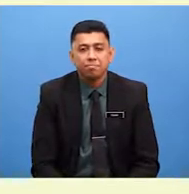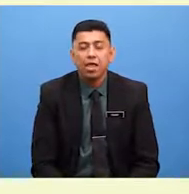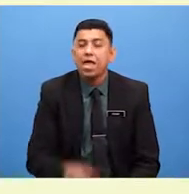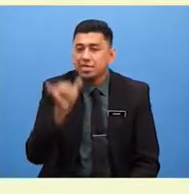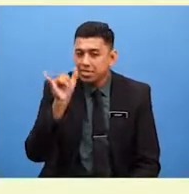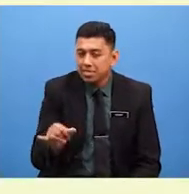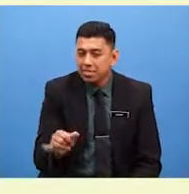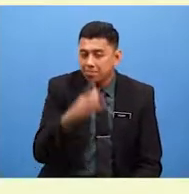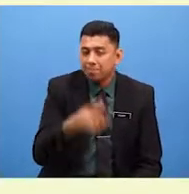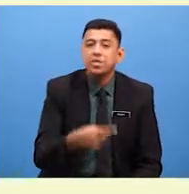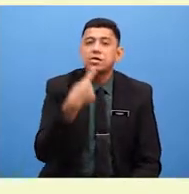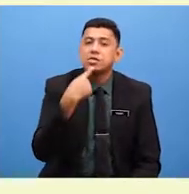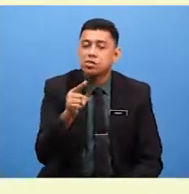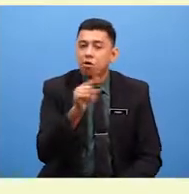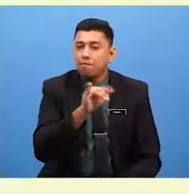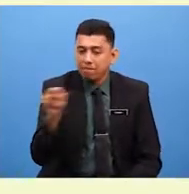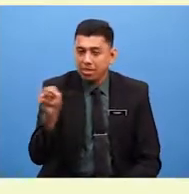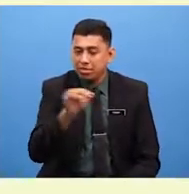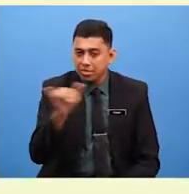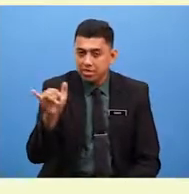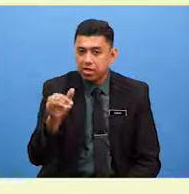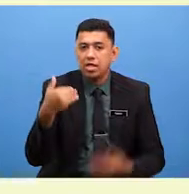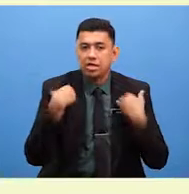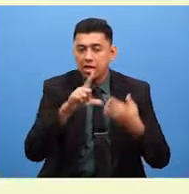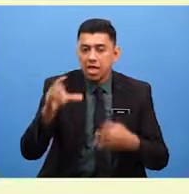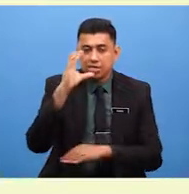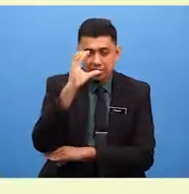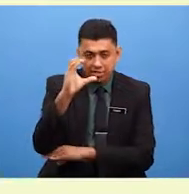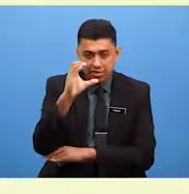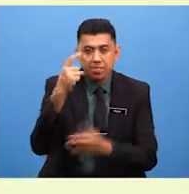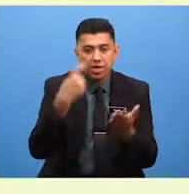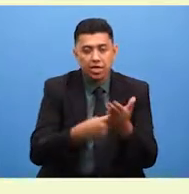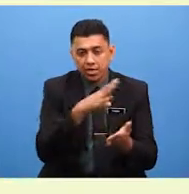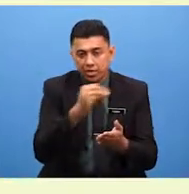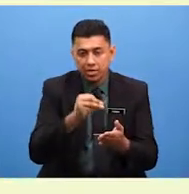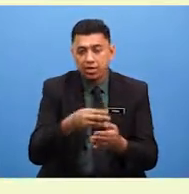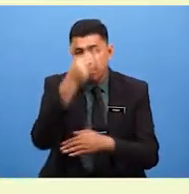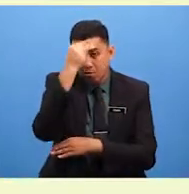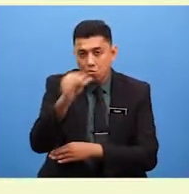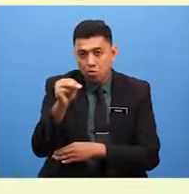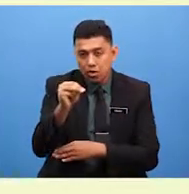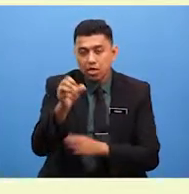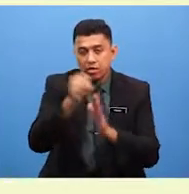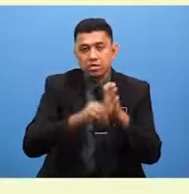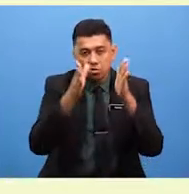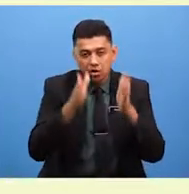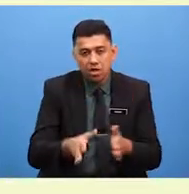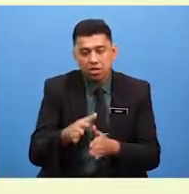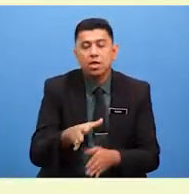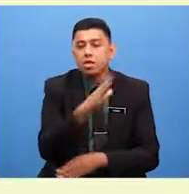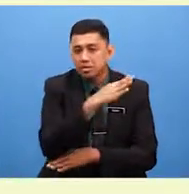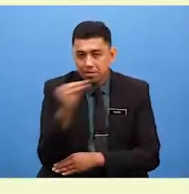Ya, pandai. Jawapannya adalah C. Menghargai dan memuliakan